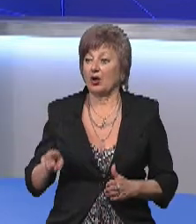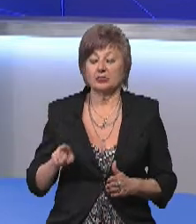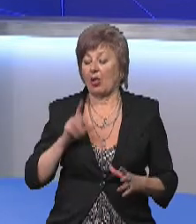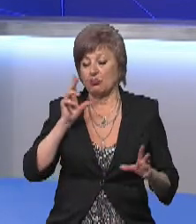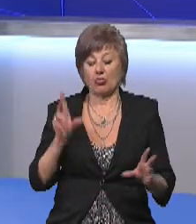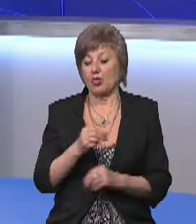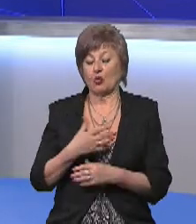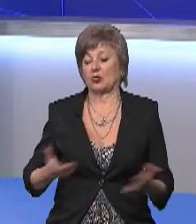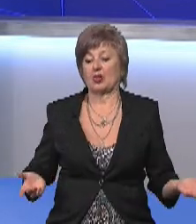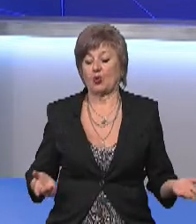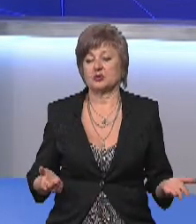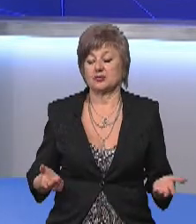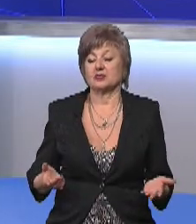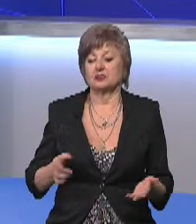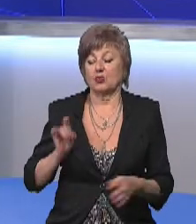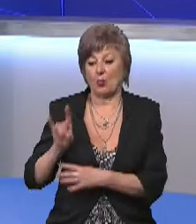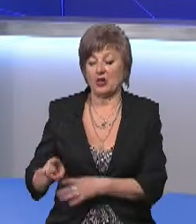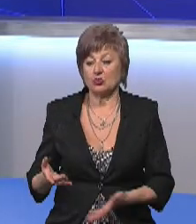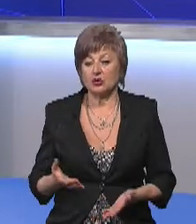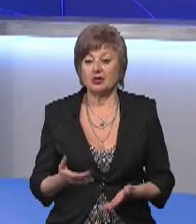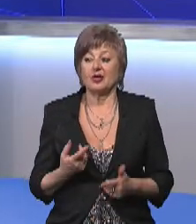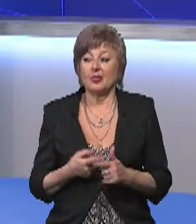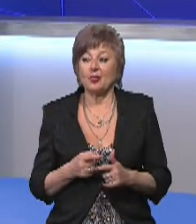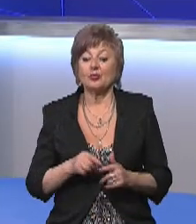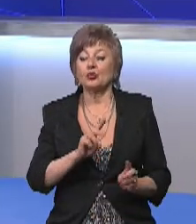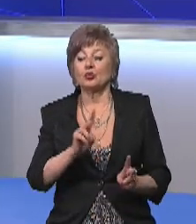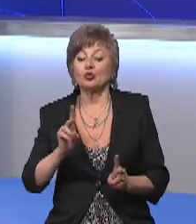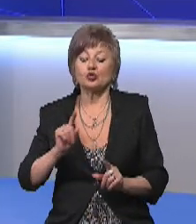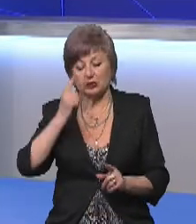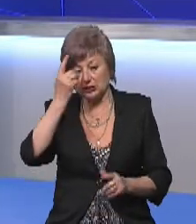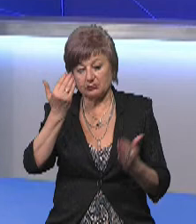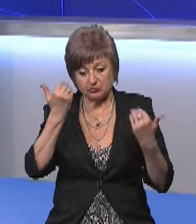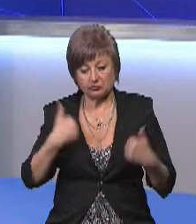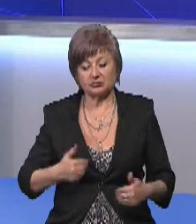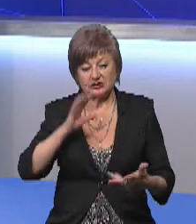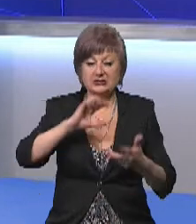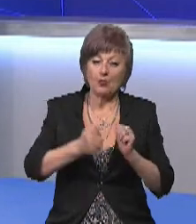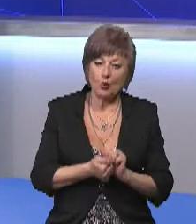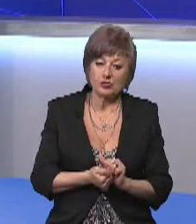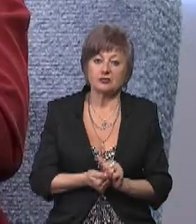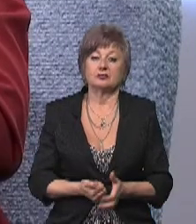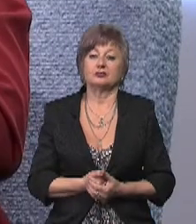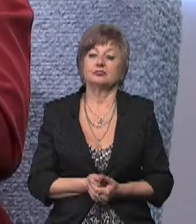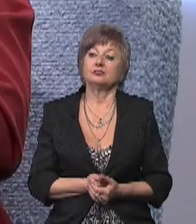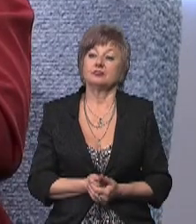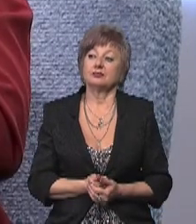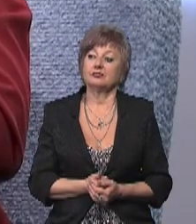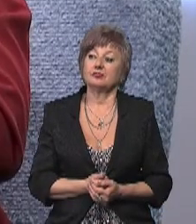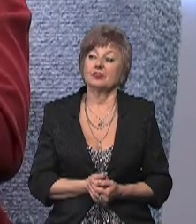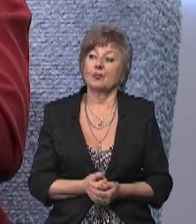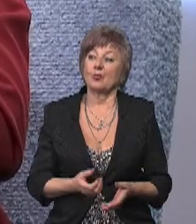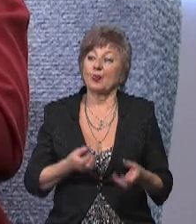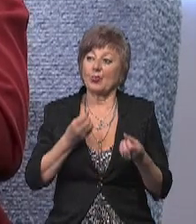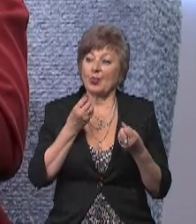вдалося провернути ці махінації свої. Тому десь хтось, можливо, їх запам'ятав. і може надати прикмети. Ну, я думаю, що ще дуже